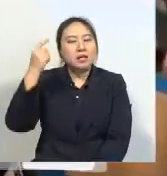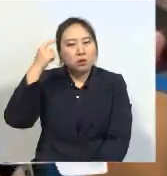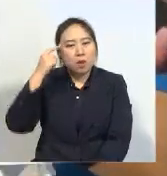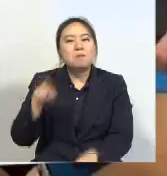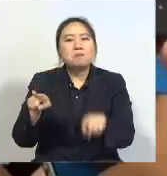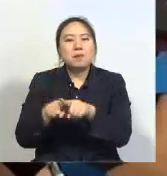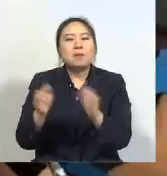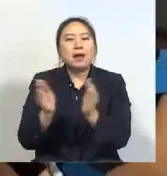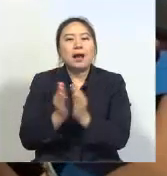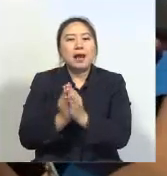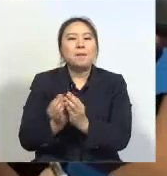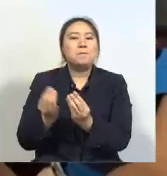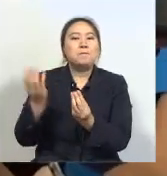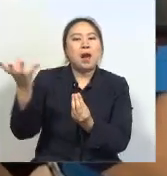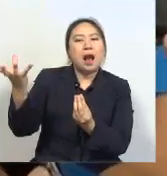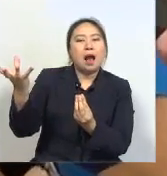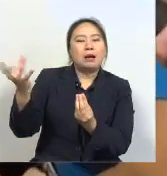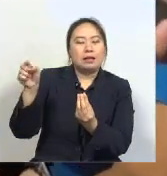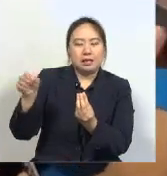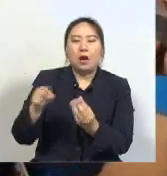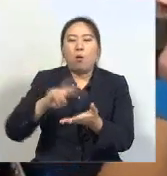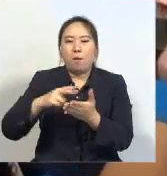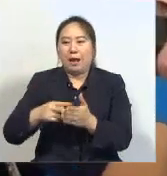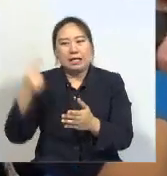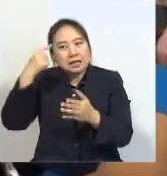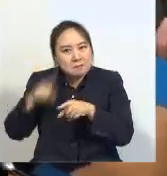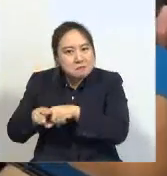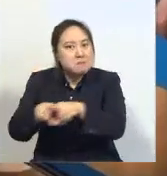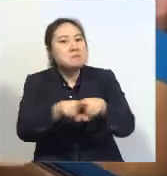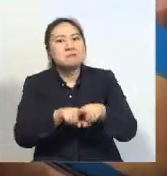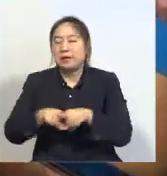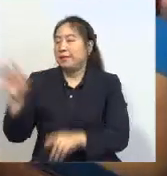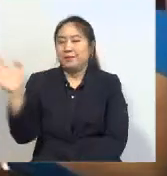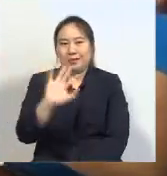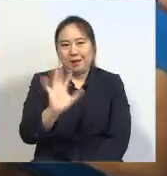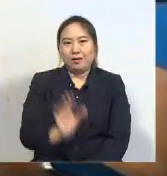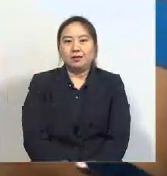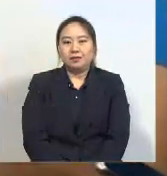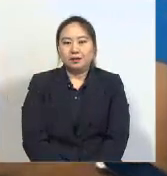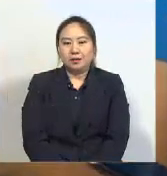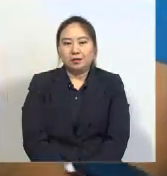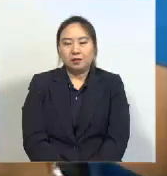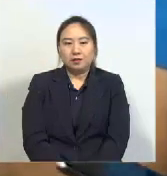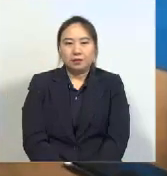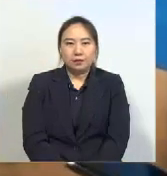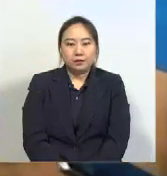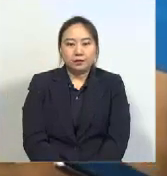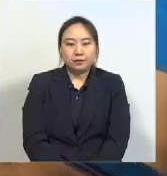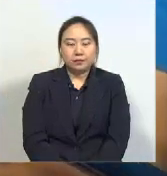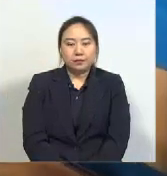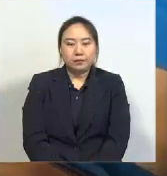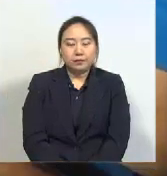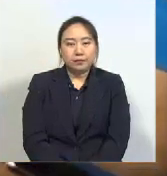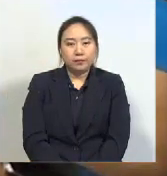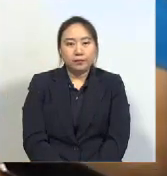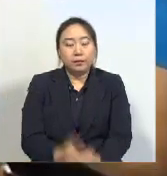ากแต่ไม่ใช่มติโดยเอกฉันท์นะครับเพราะเขาไม่ได้ประชุมรับดิเท่าที่ผมทราบนะ พอผ